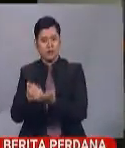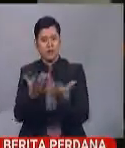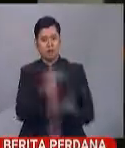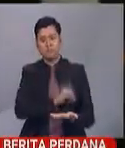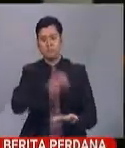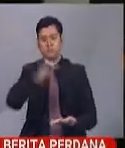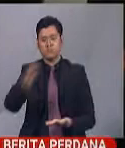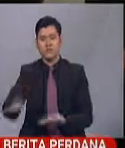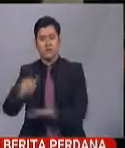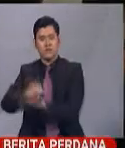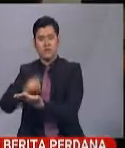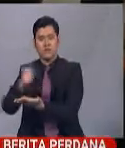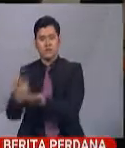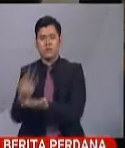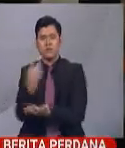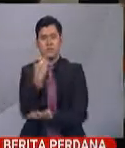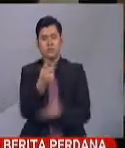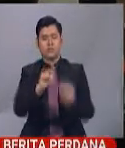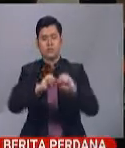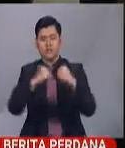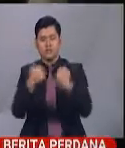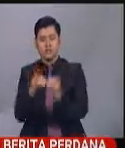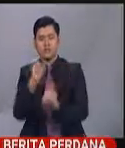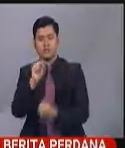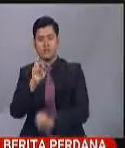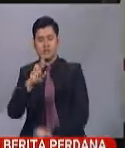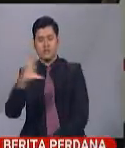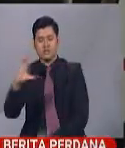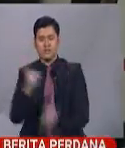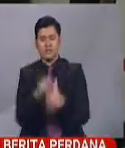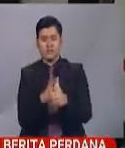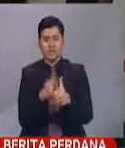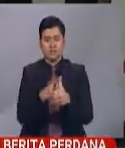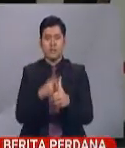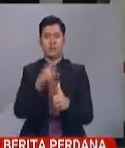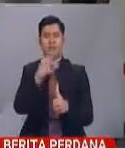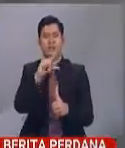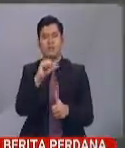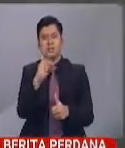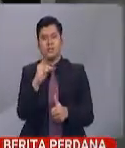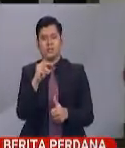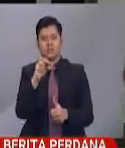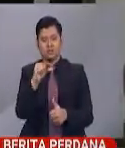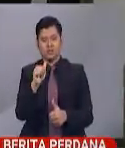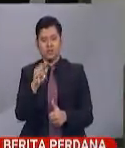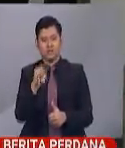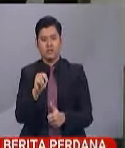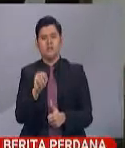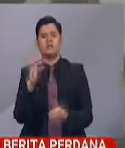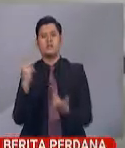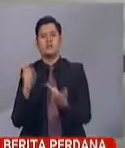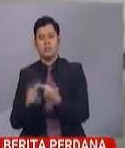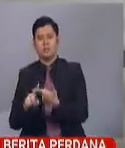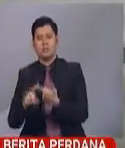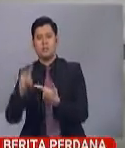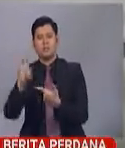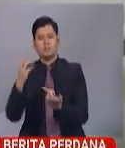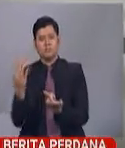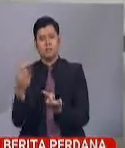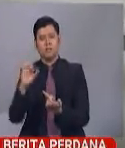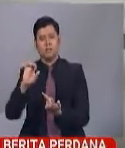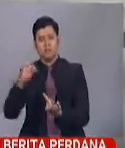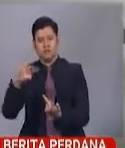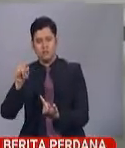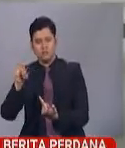anak Serikat es arti yaitu gandingan mencari dan essence bencana kedalam account terus Rina juga